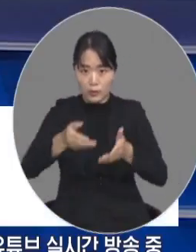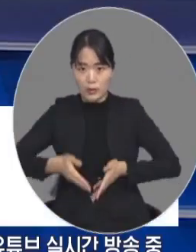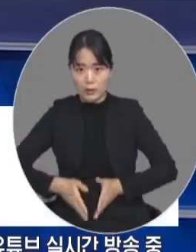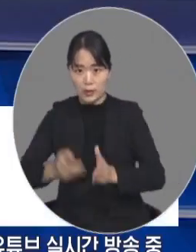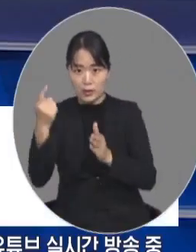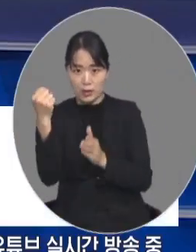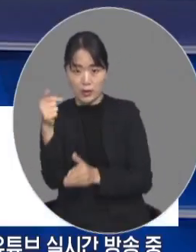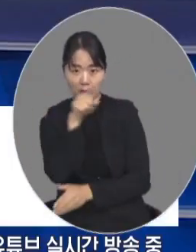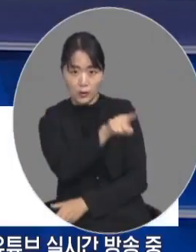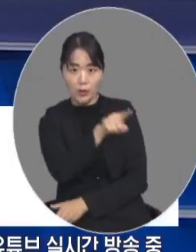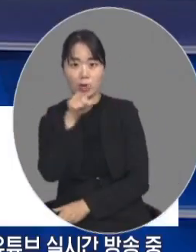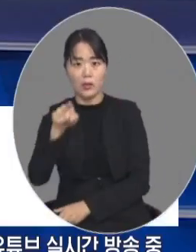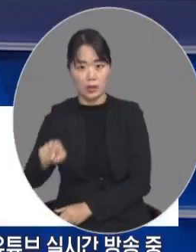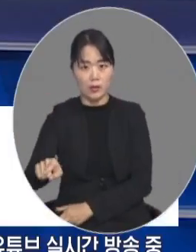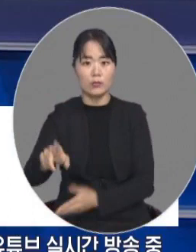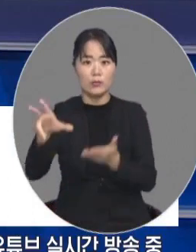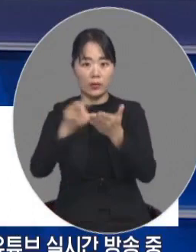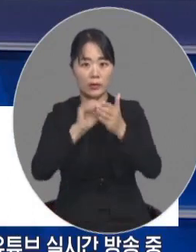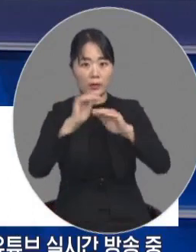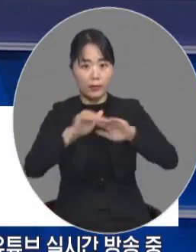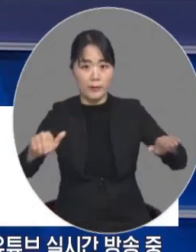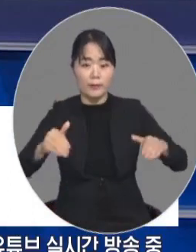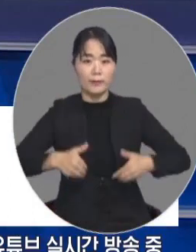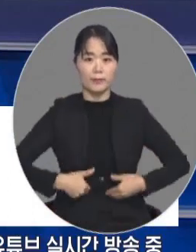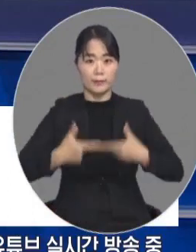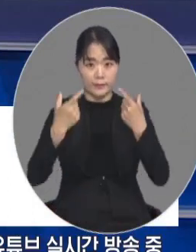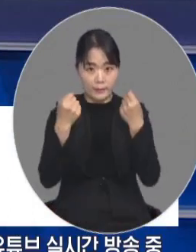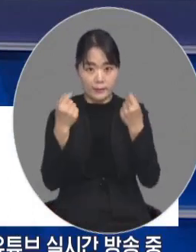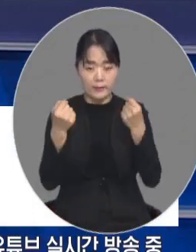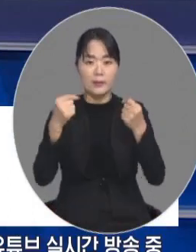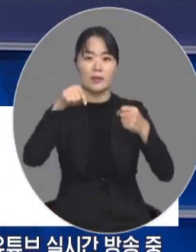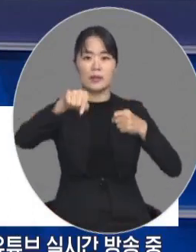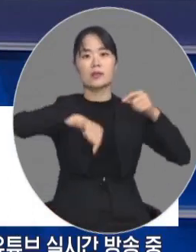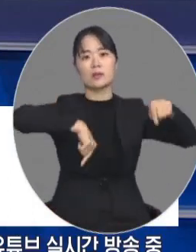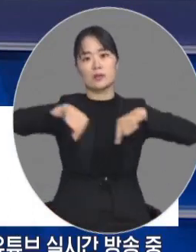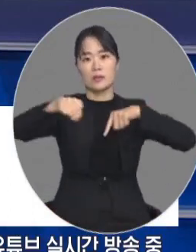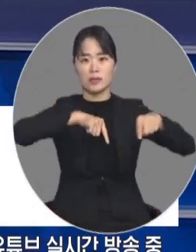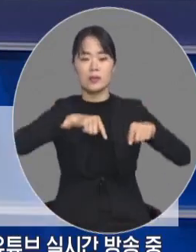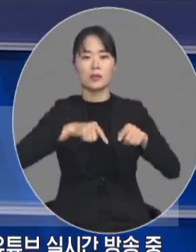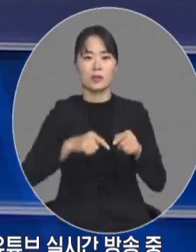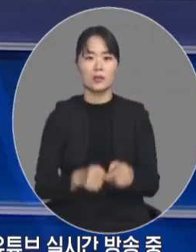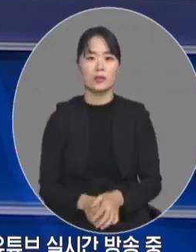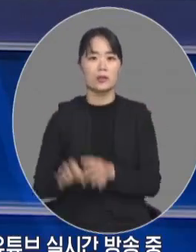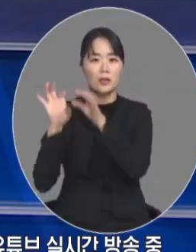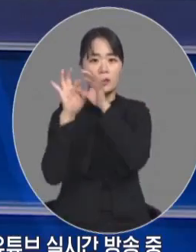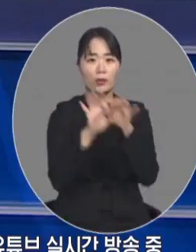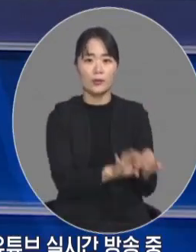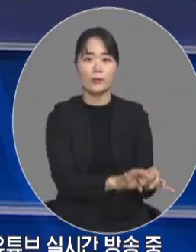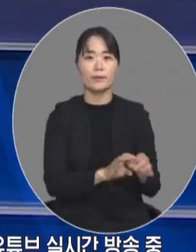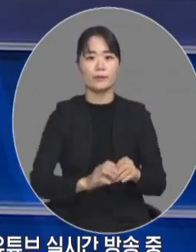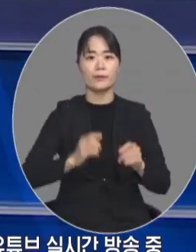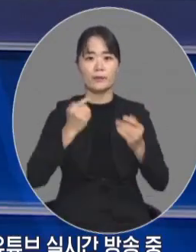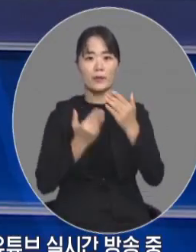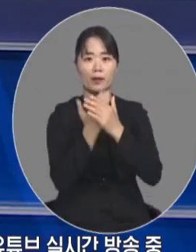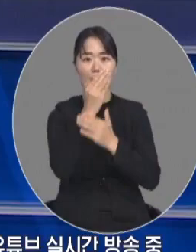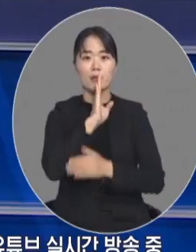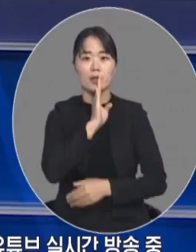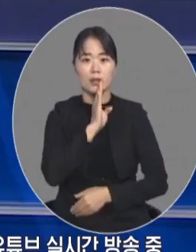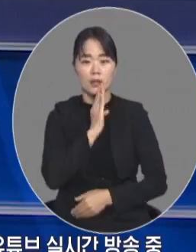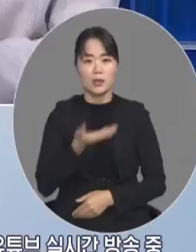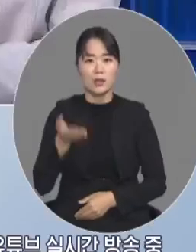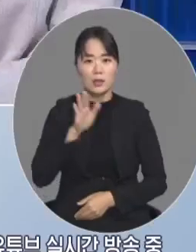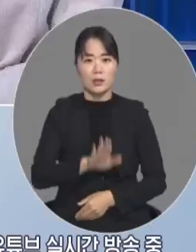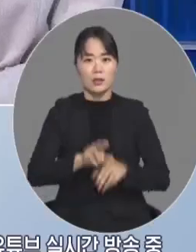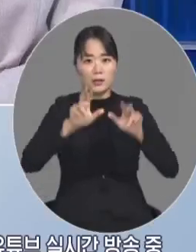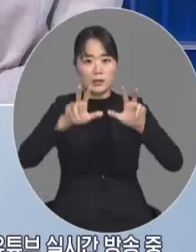먼저 드실 텐데요. 네. 이런 정책들이 꾸준히 나오고 있습니다. 근데 이보다 말씀드리고 싶은 점은 소프트웨어적으로는